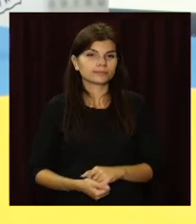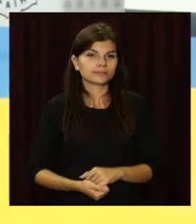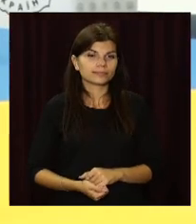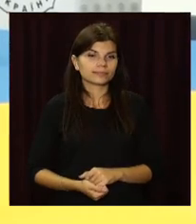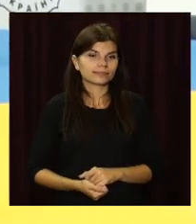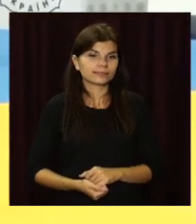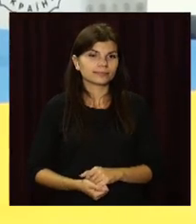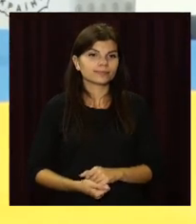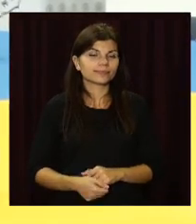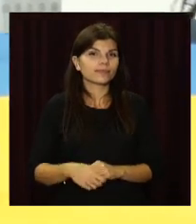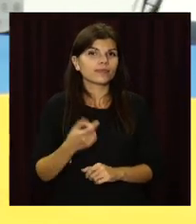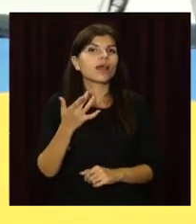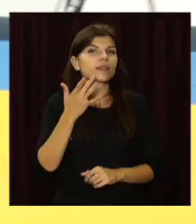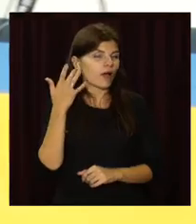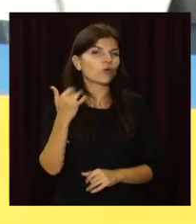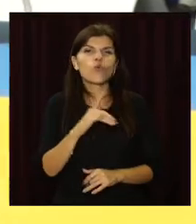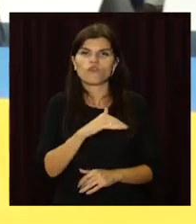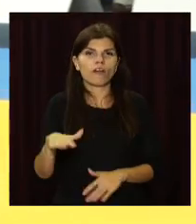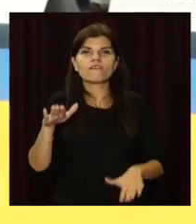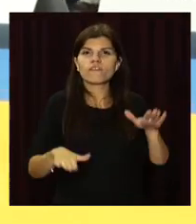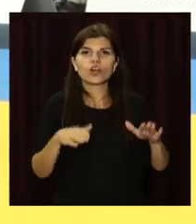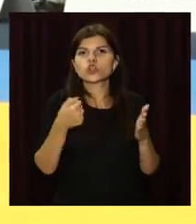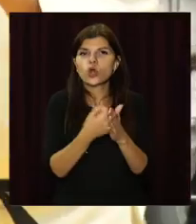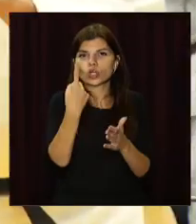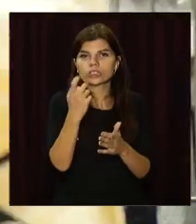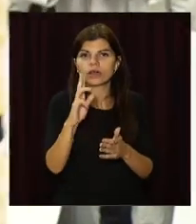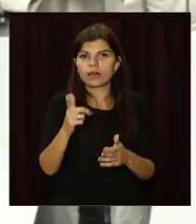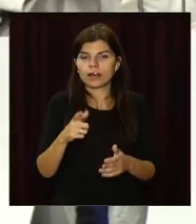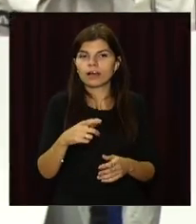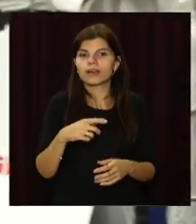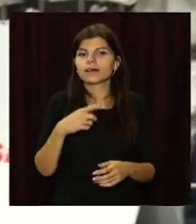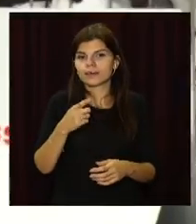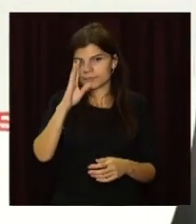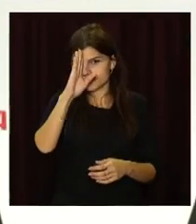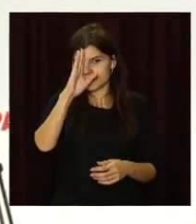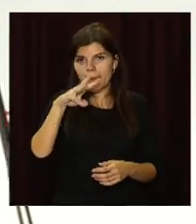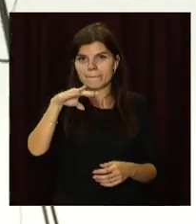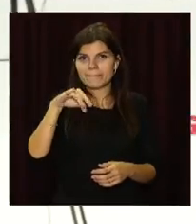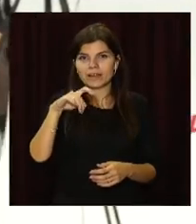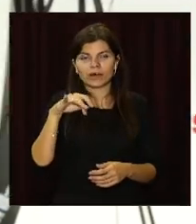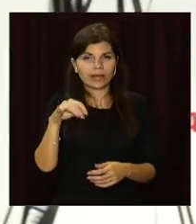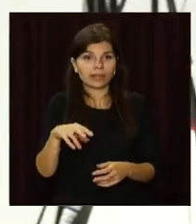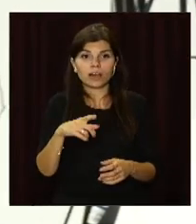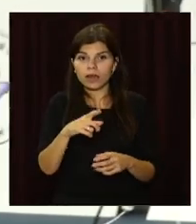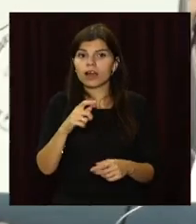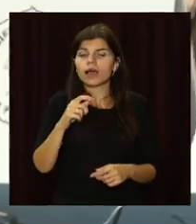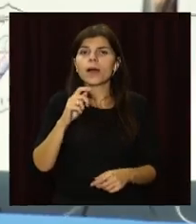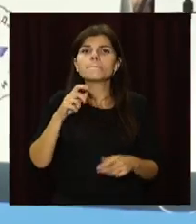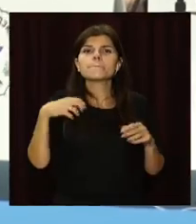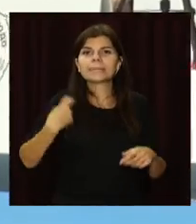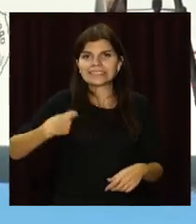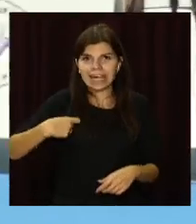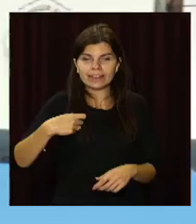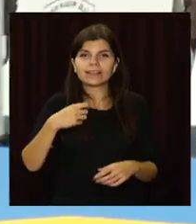Легко та впевнено у ваговій категорії до 100 кілограмів тріумфував Михайло Кошляк. Президент Федерації дзюдо України власним